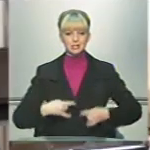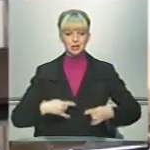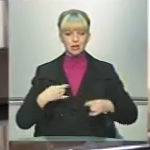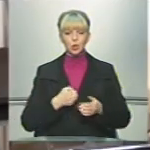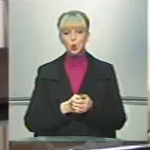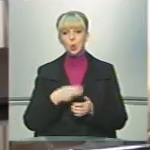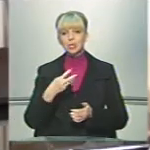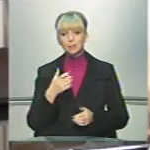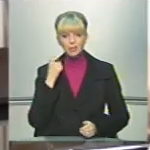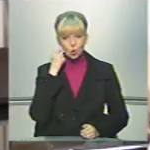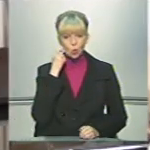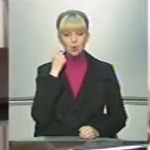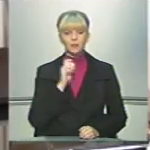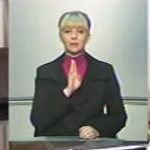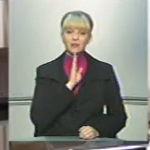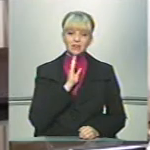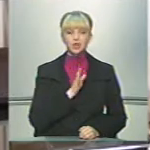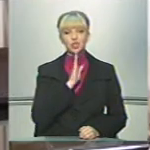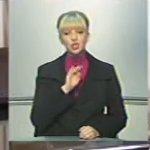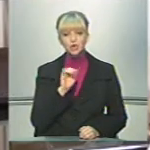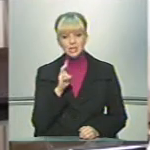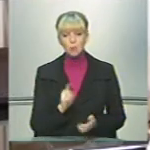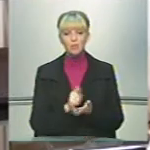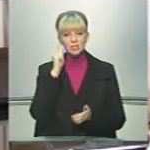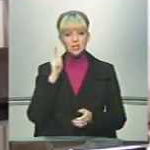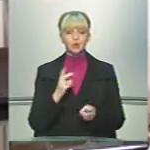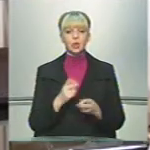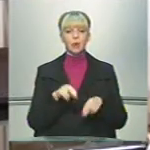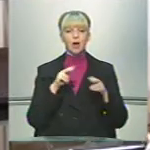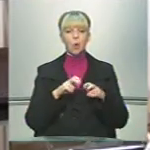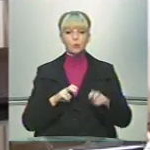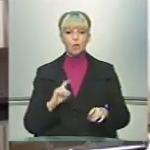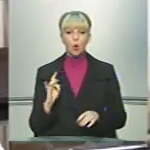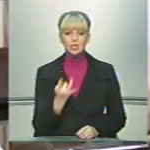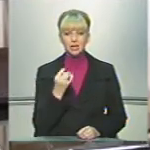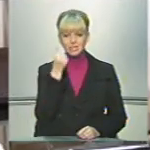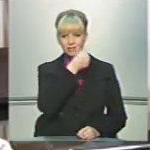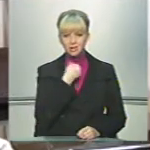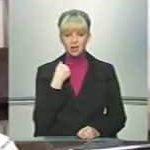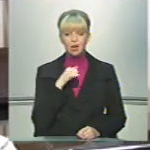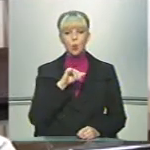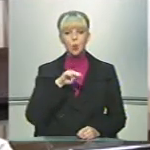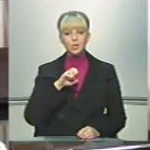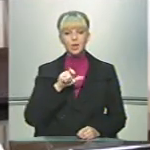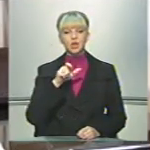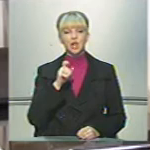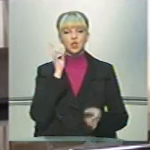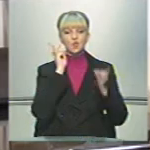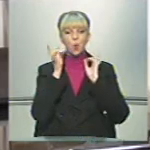До 35 років дівчата, жінки повинні знати, що треба обстежуватись раз на рік на ультразвуковому